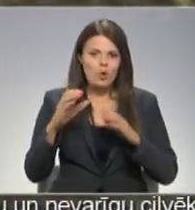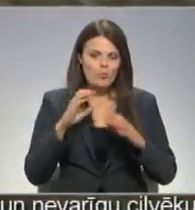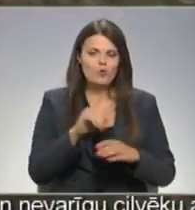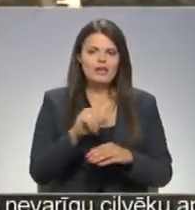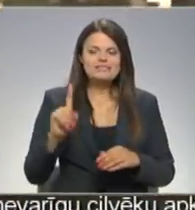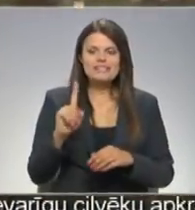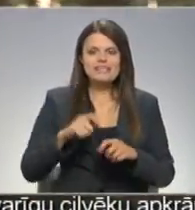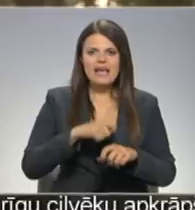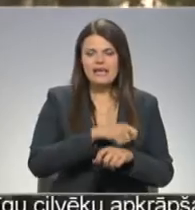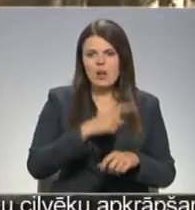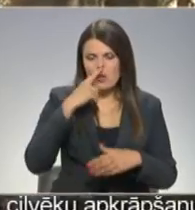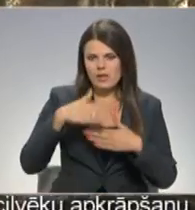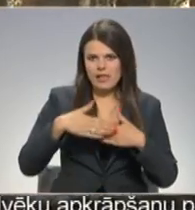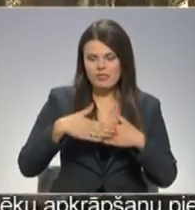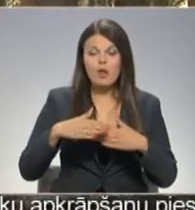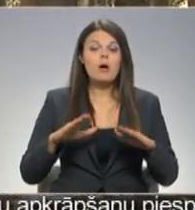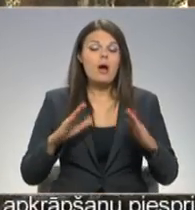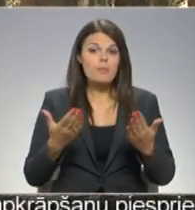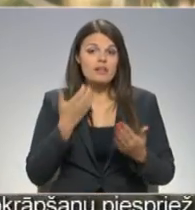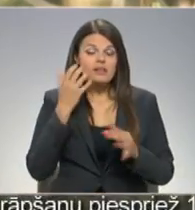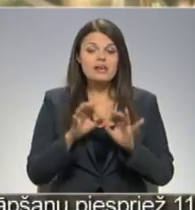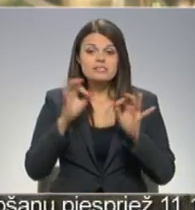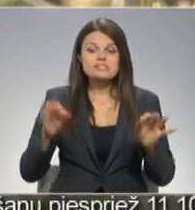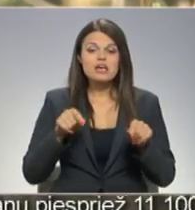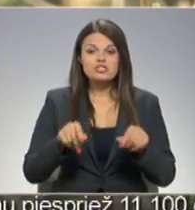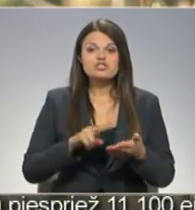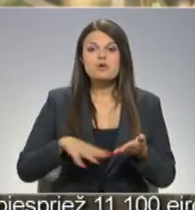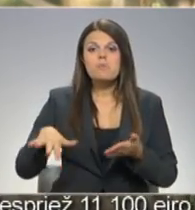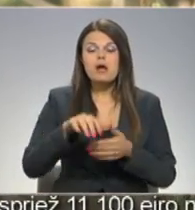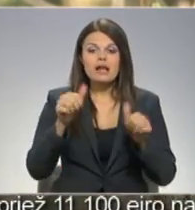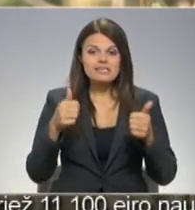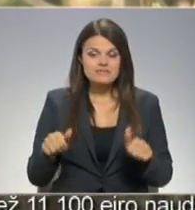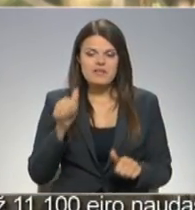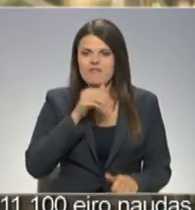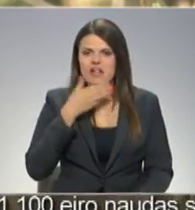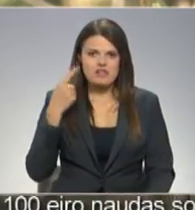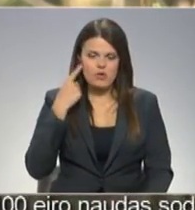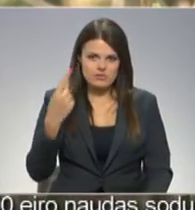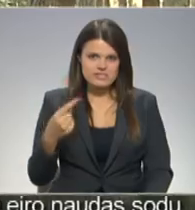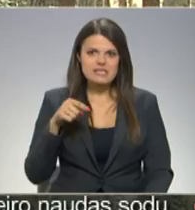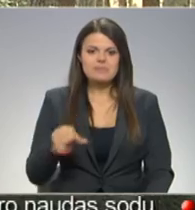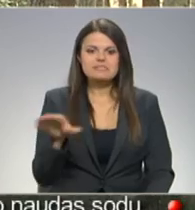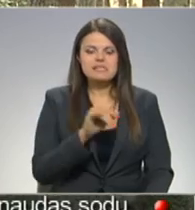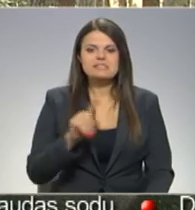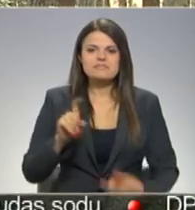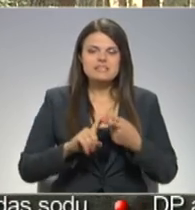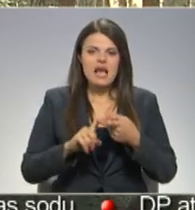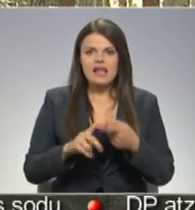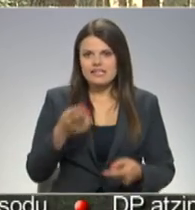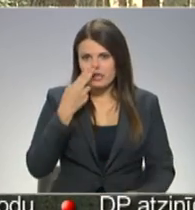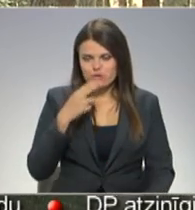ir 1 kilometru attālumā. Tomēr, kad tiks uzsākt industriālā parka izveida, vēl nav zināms. Tas viss ir atkarīgs arī